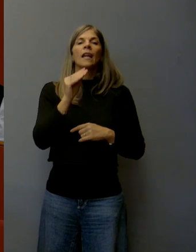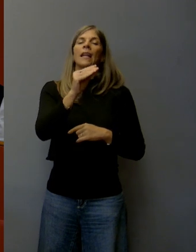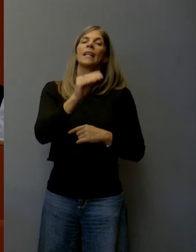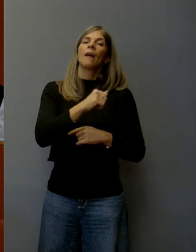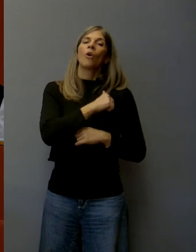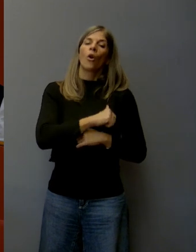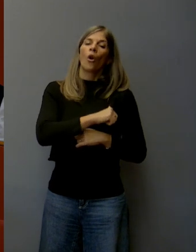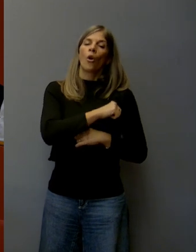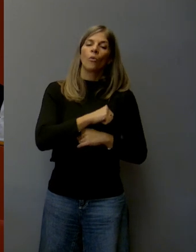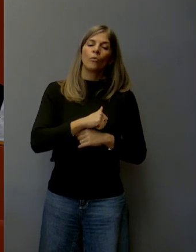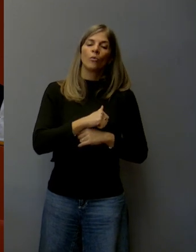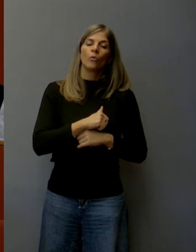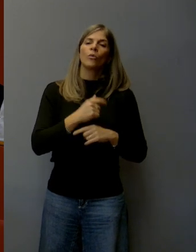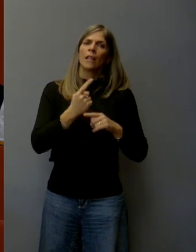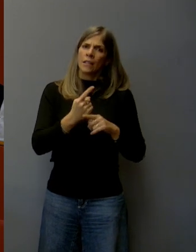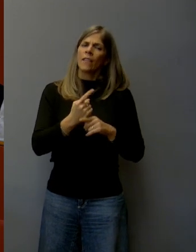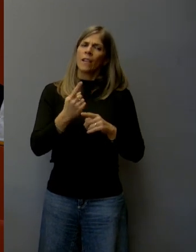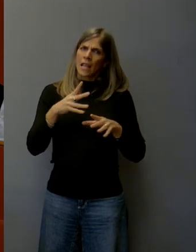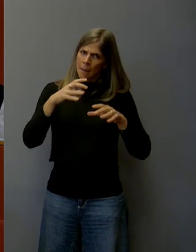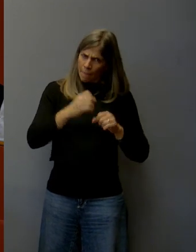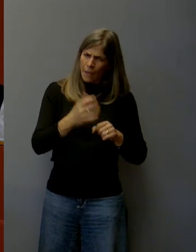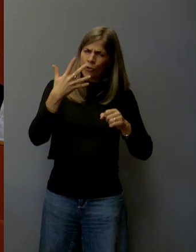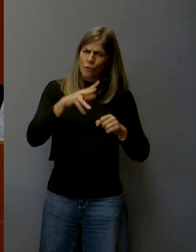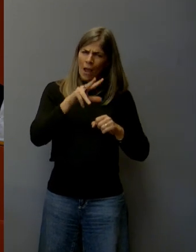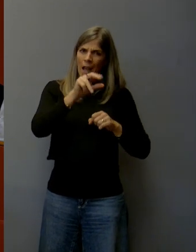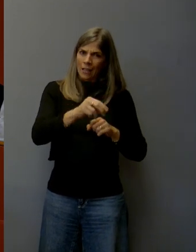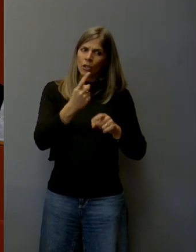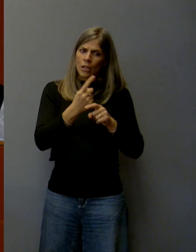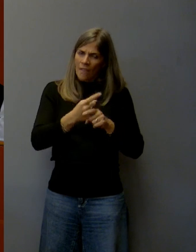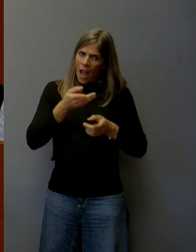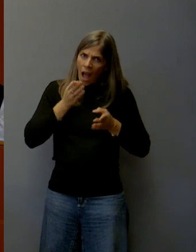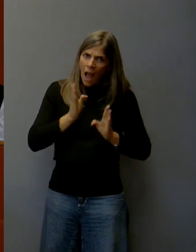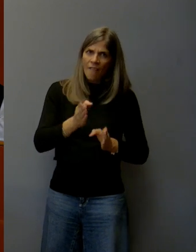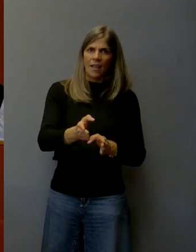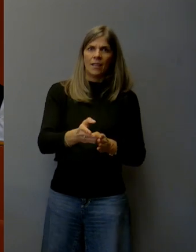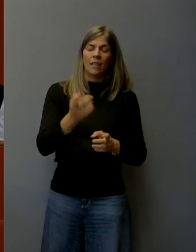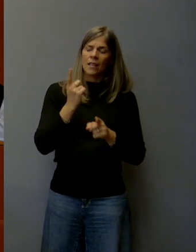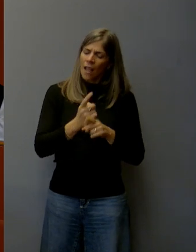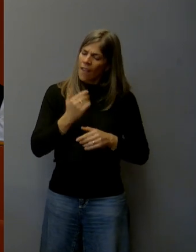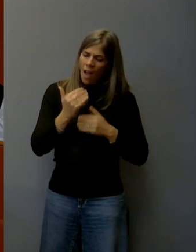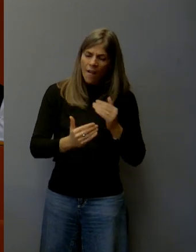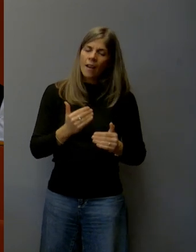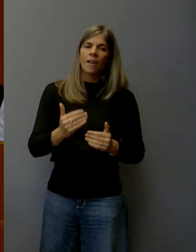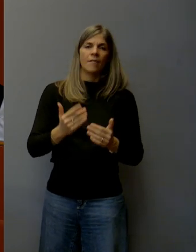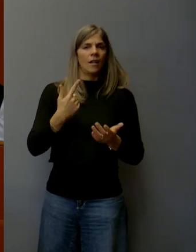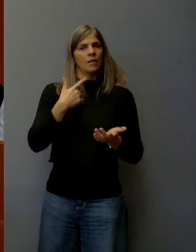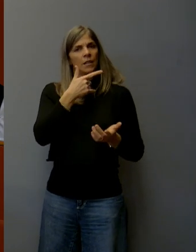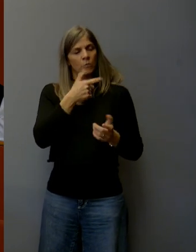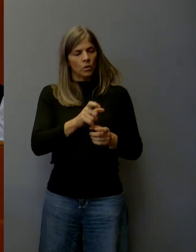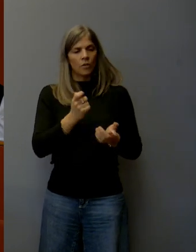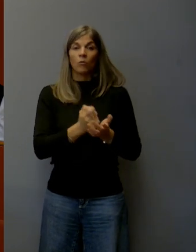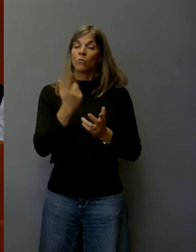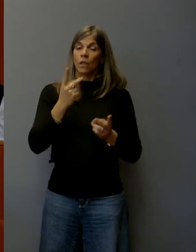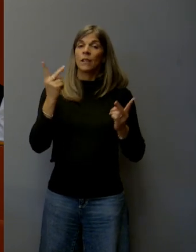di andare oltre il proprio impegno pur considerando già impegno dichiarato molto importante e quindi chiediamo